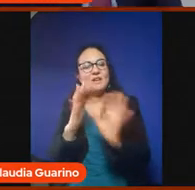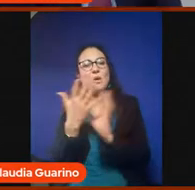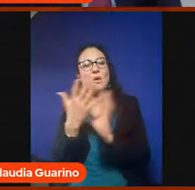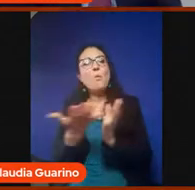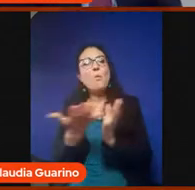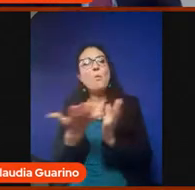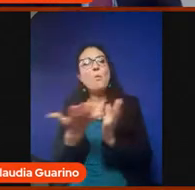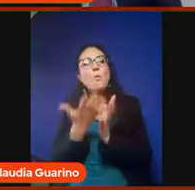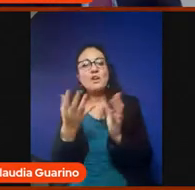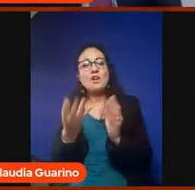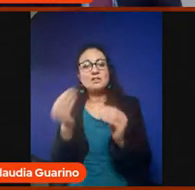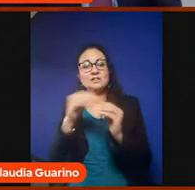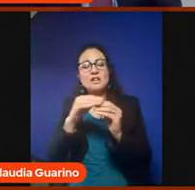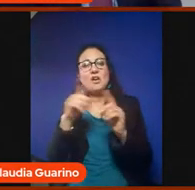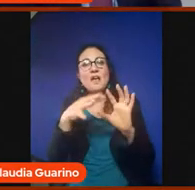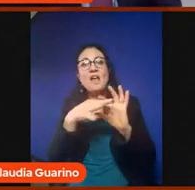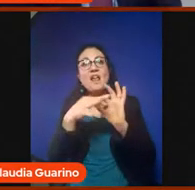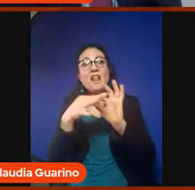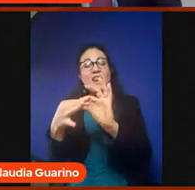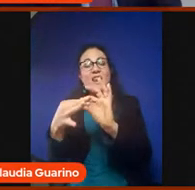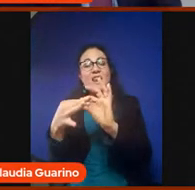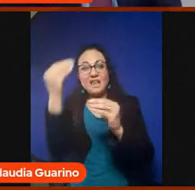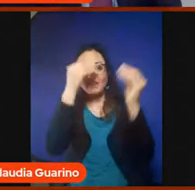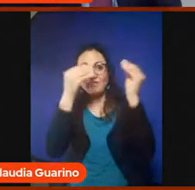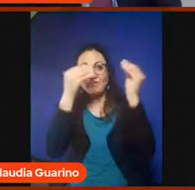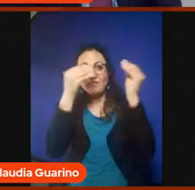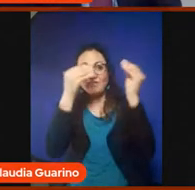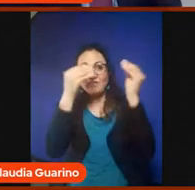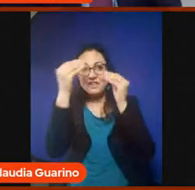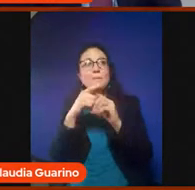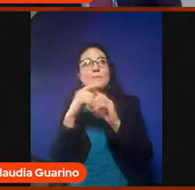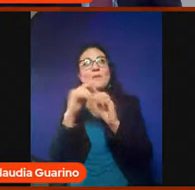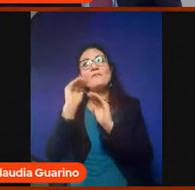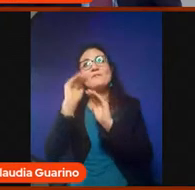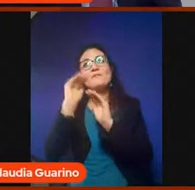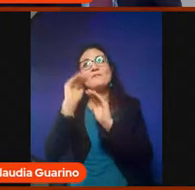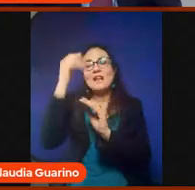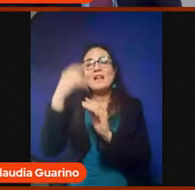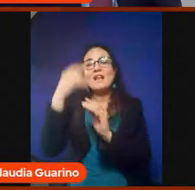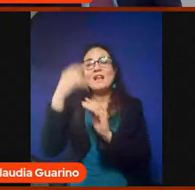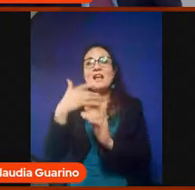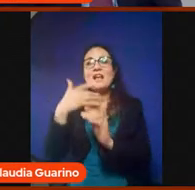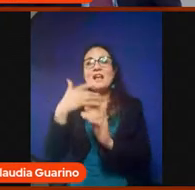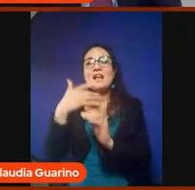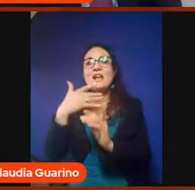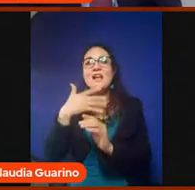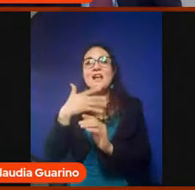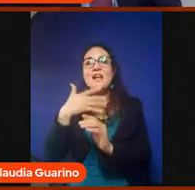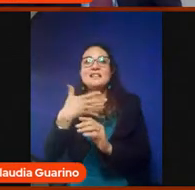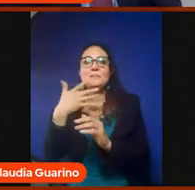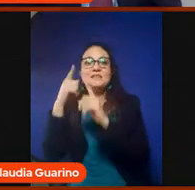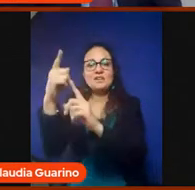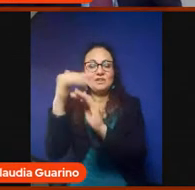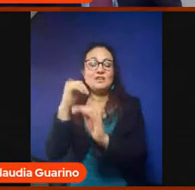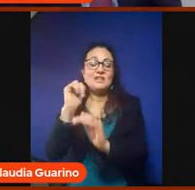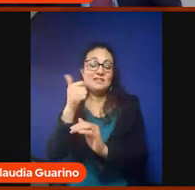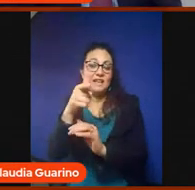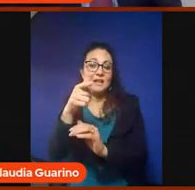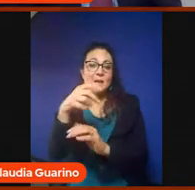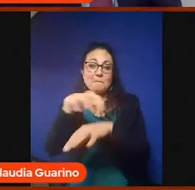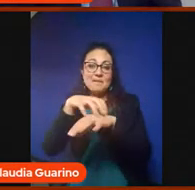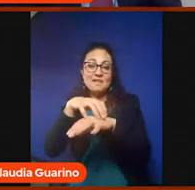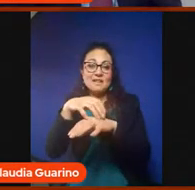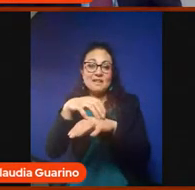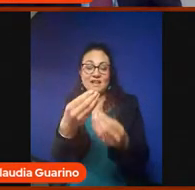l'aspirazione al concreto, a realizzare. Se il signor Ministro me lo permetterà, io verrei, e